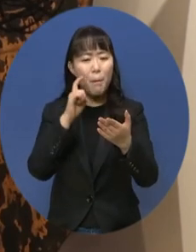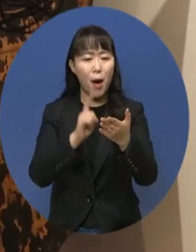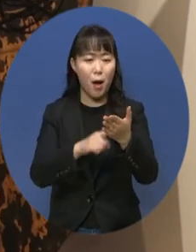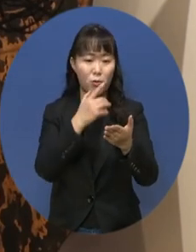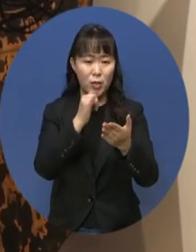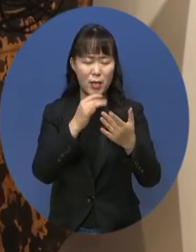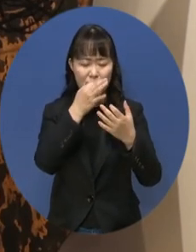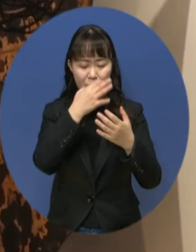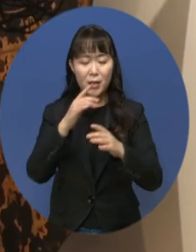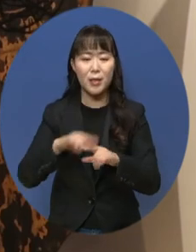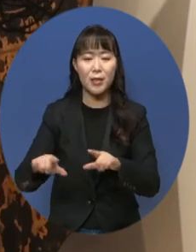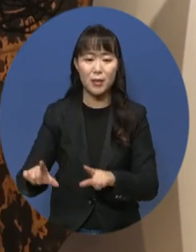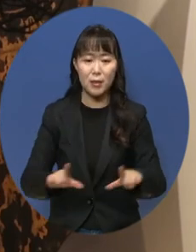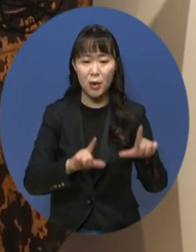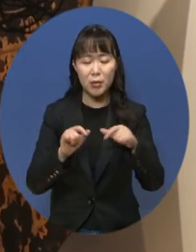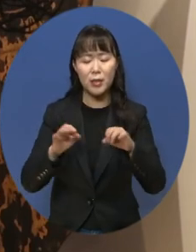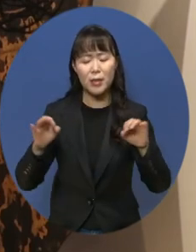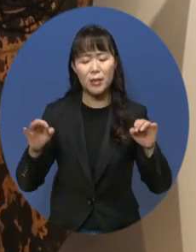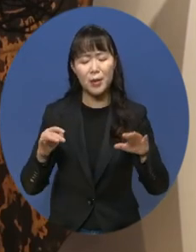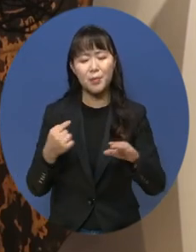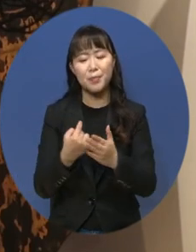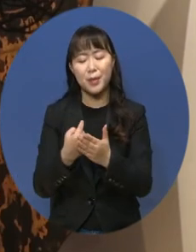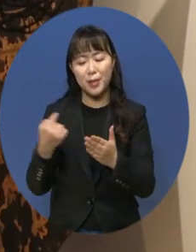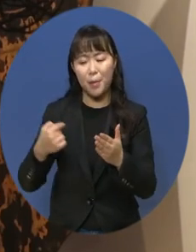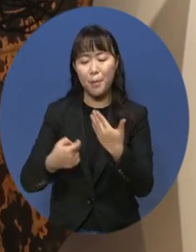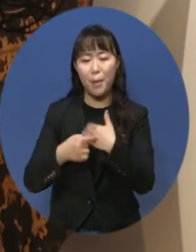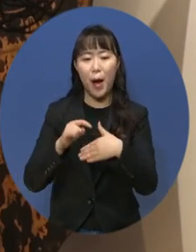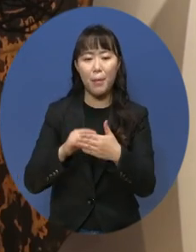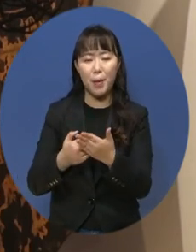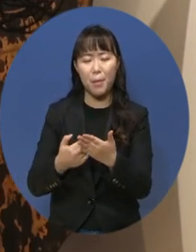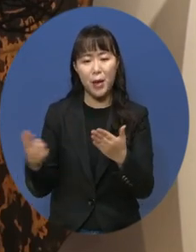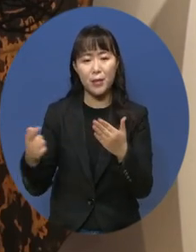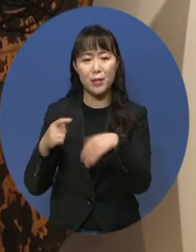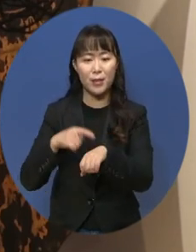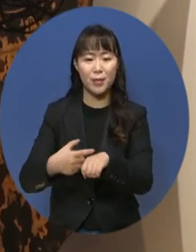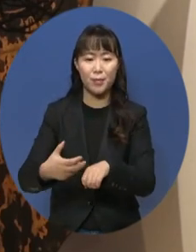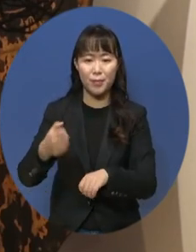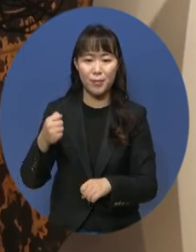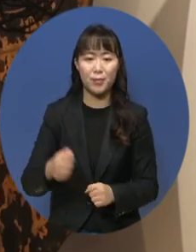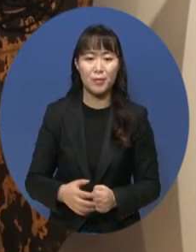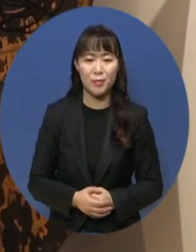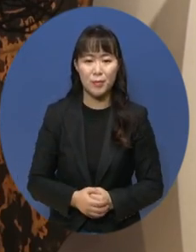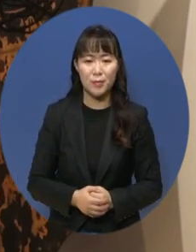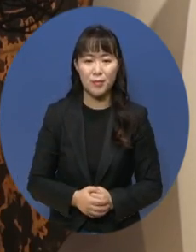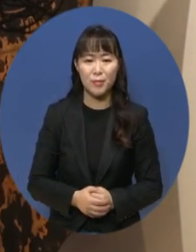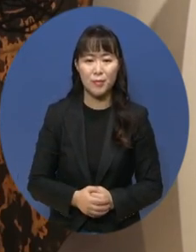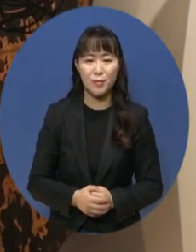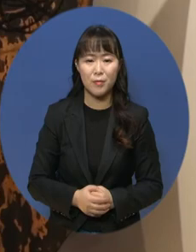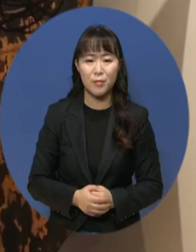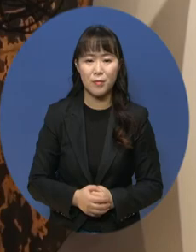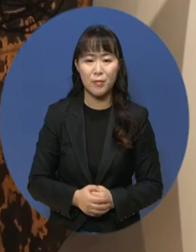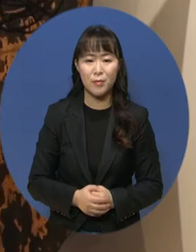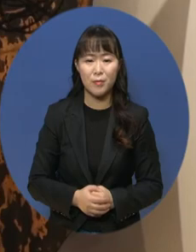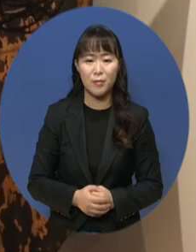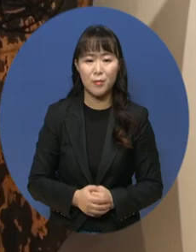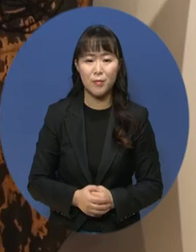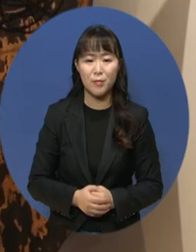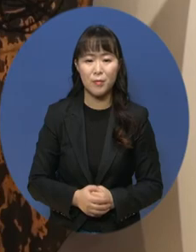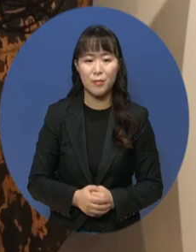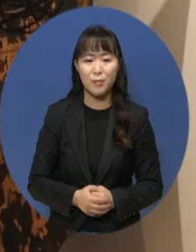힘든 일상에서 잠시 벗어나 마음을 비우는 시간이 되고 있습니다 복지 tv 니 어 스 2